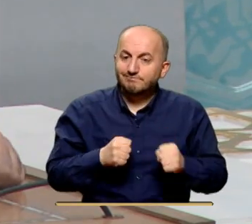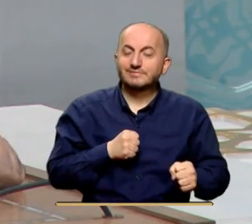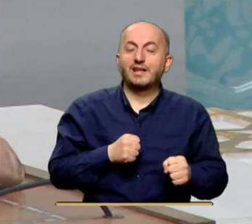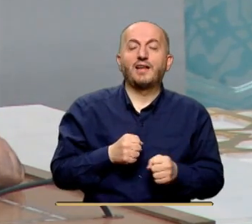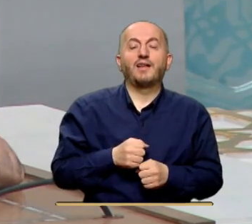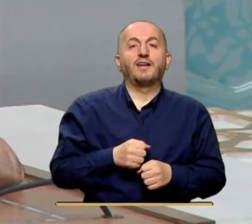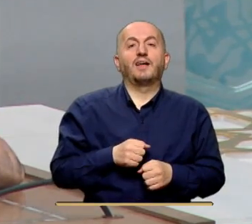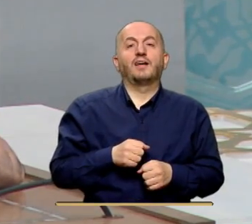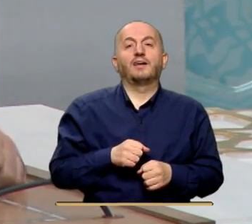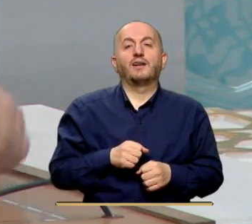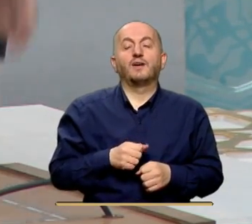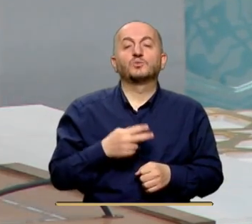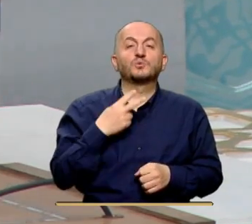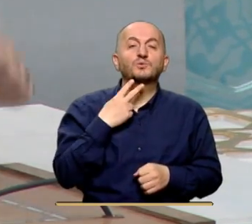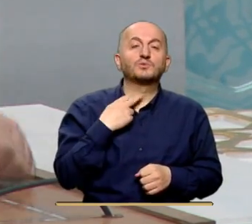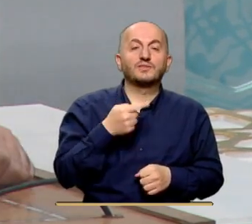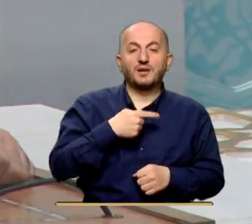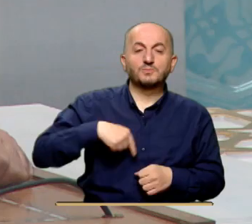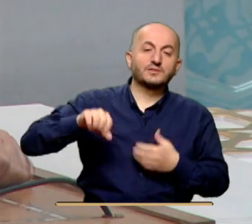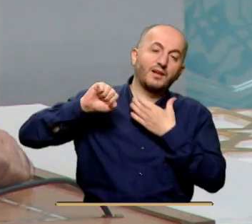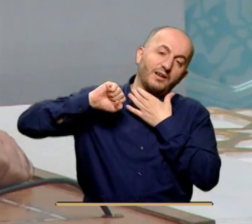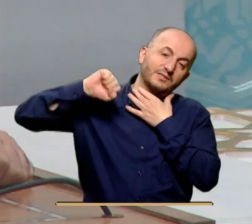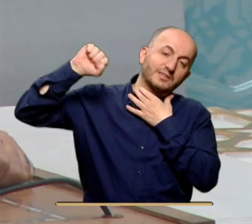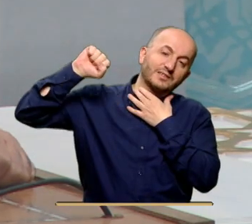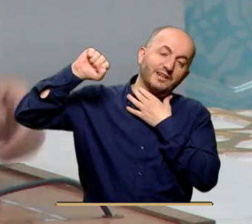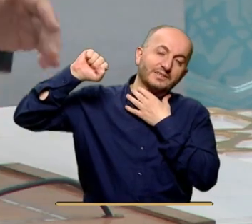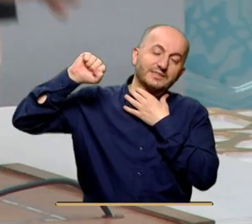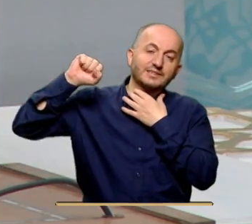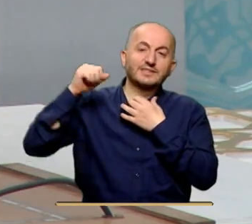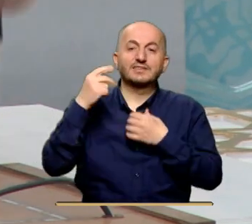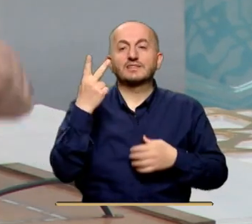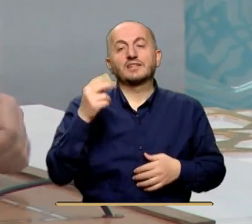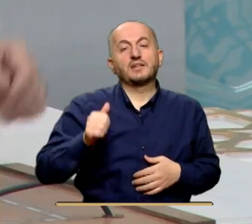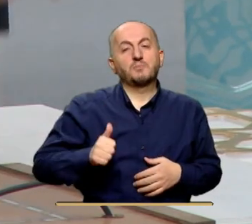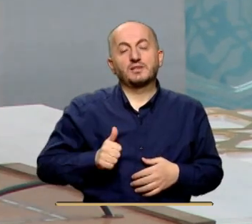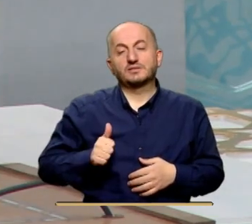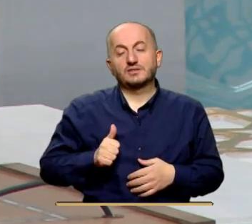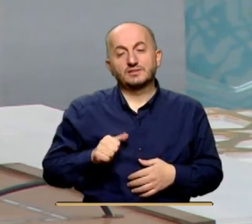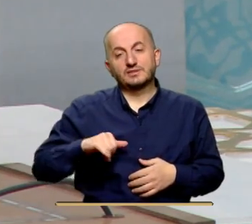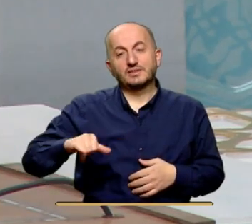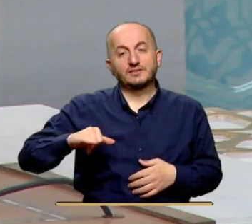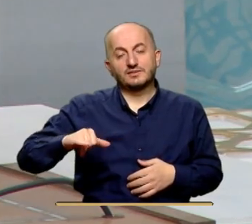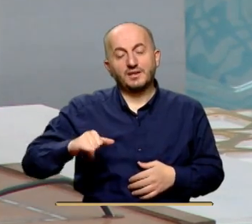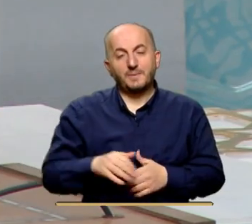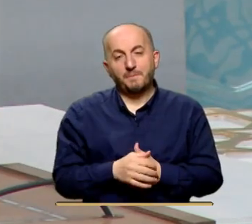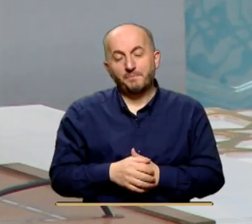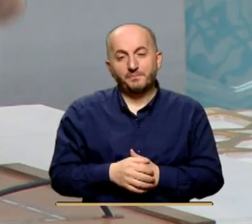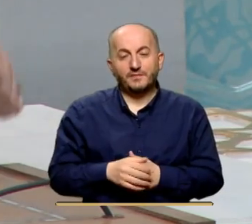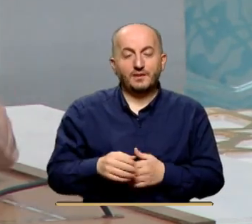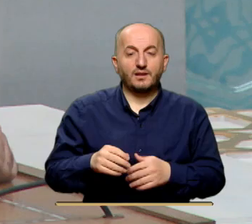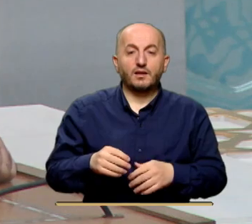ki, "Ruslar bizi esir aldı. İki Mehmetçiği yanımda